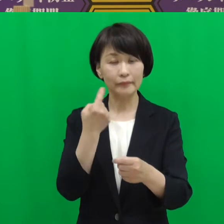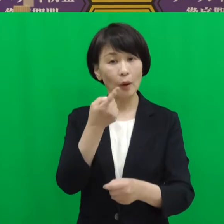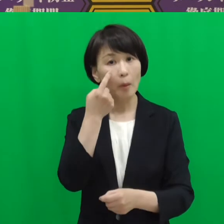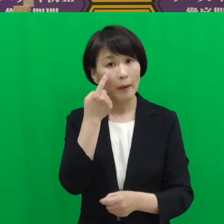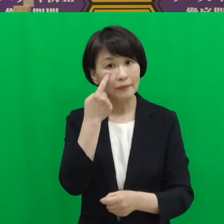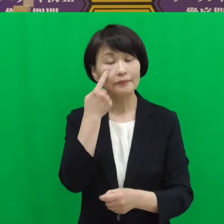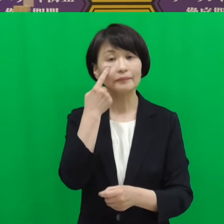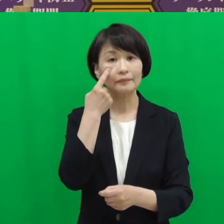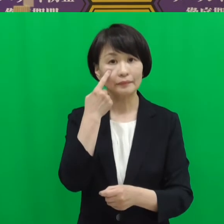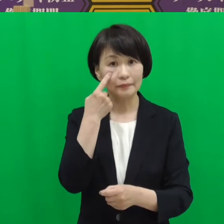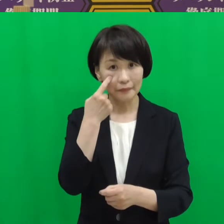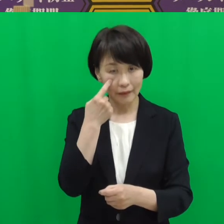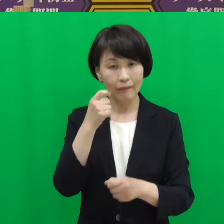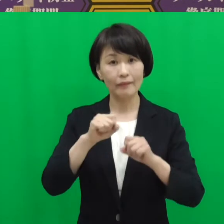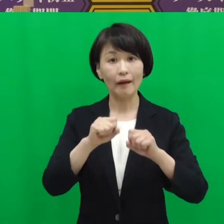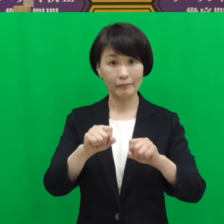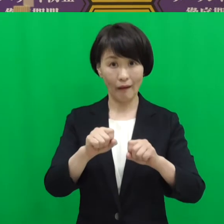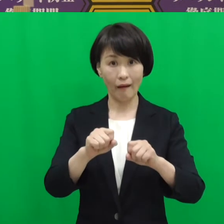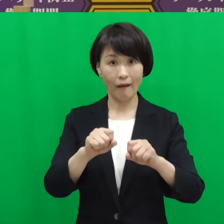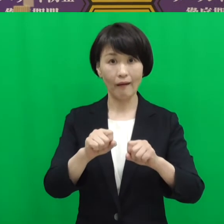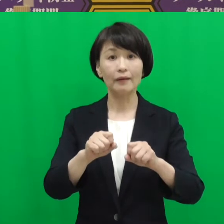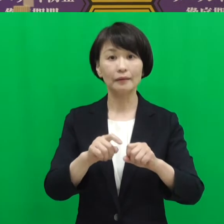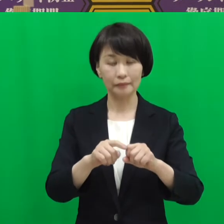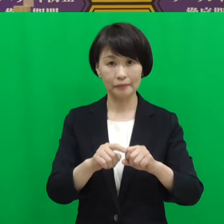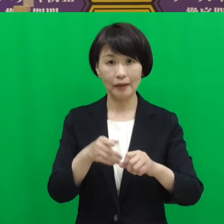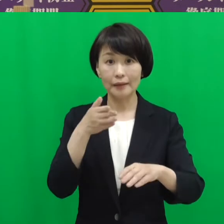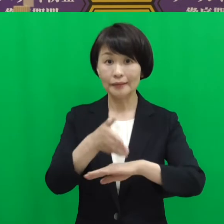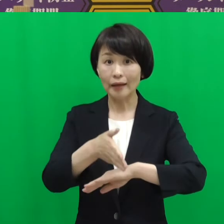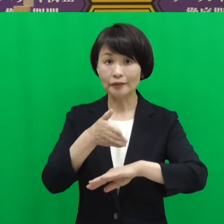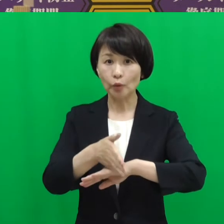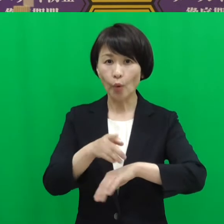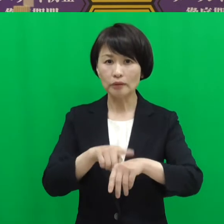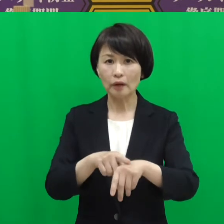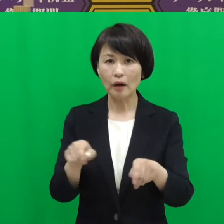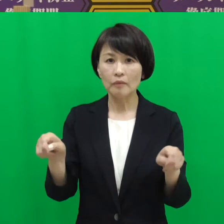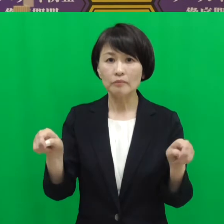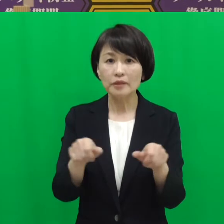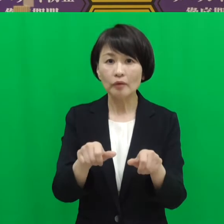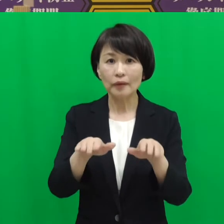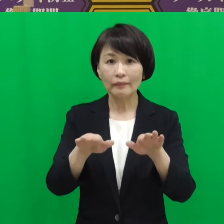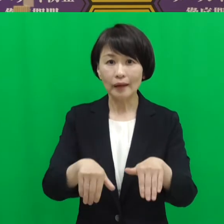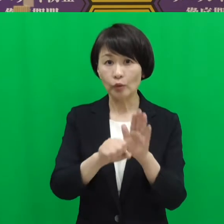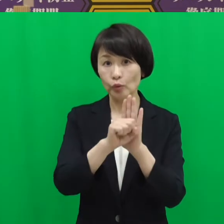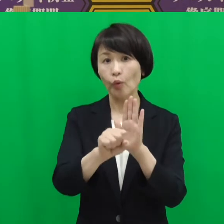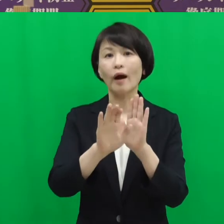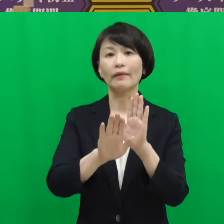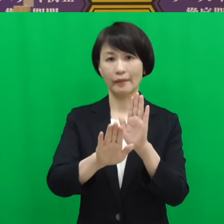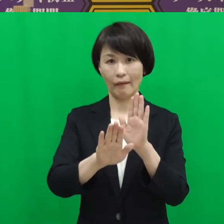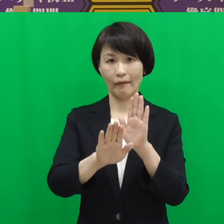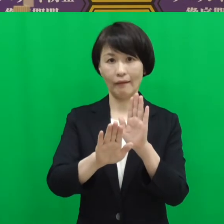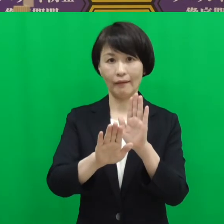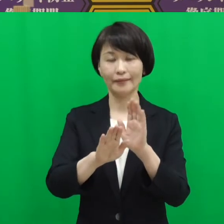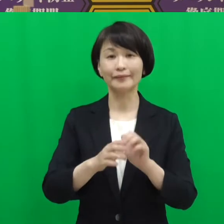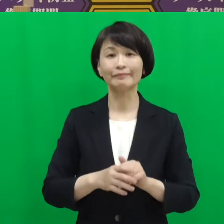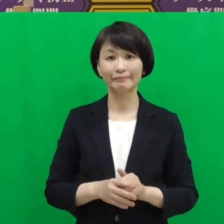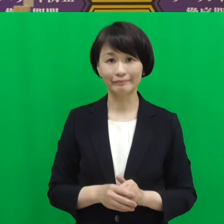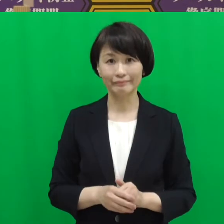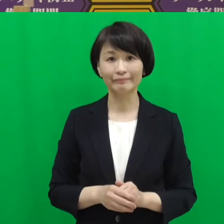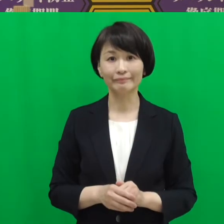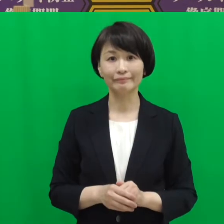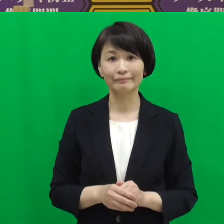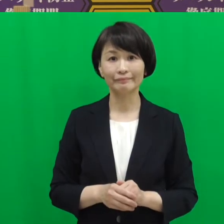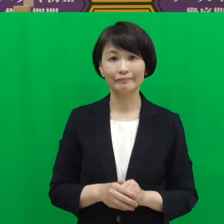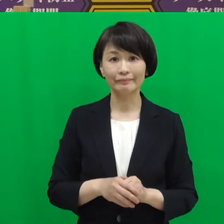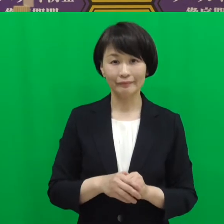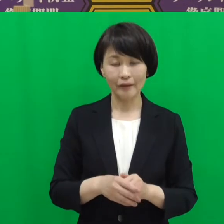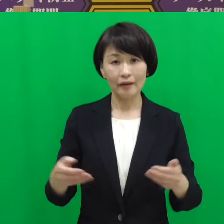ずやりましたけれども、その残業時間が相当減ったという効果が出ました。その分職員の皆さんの負